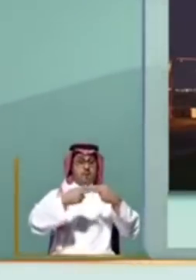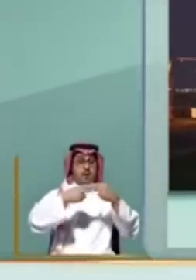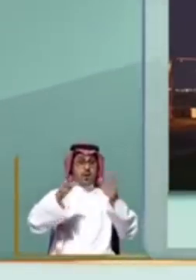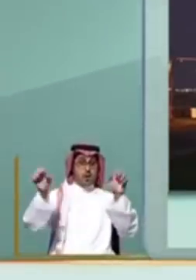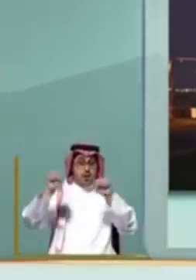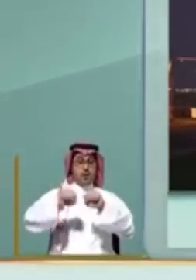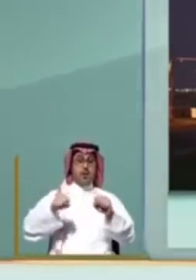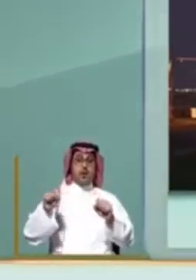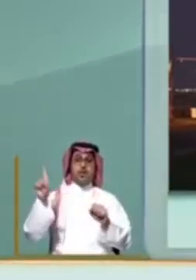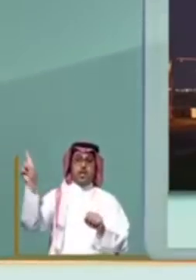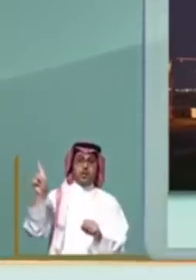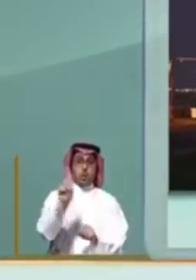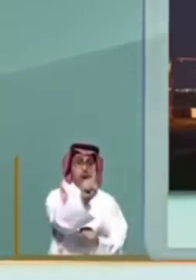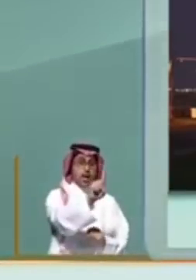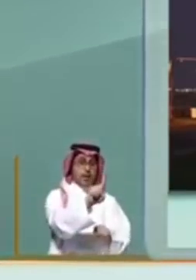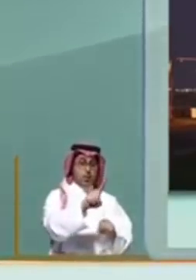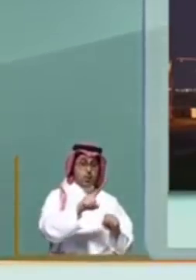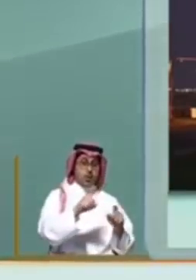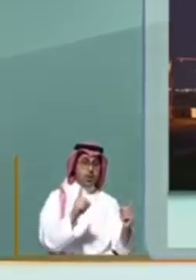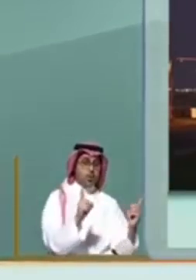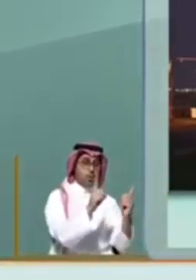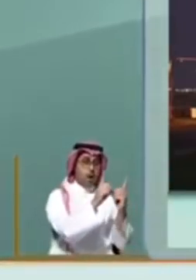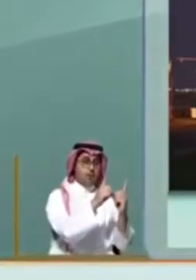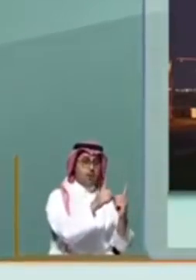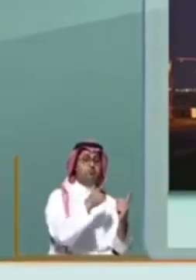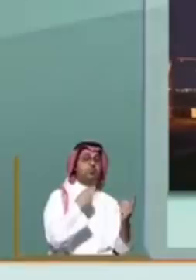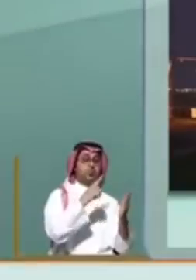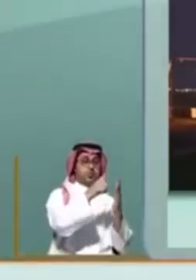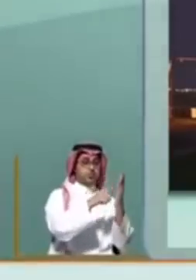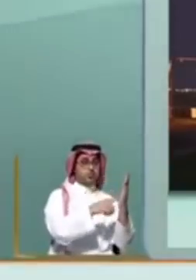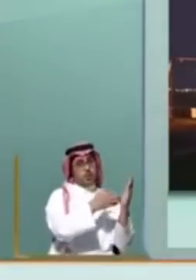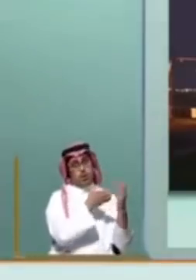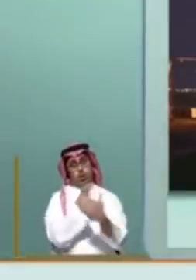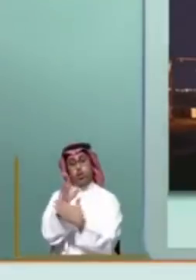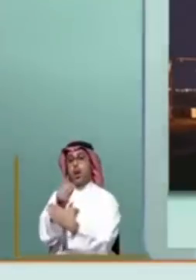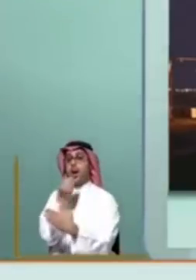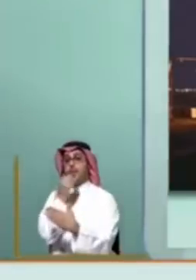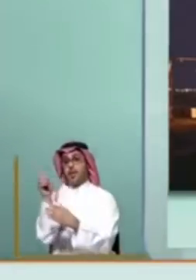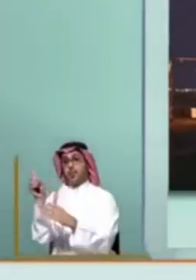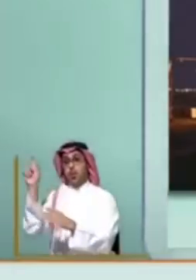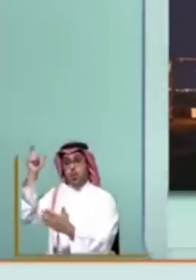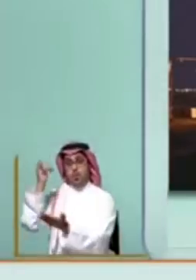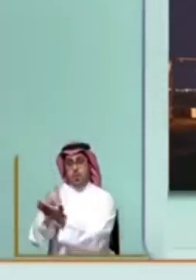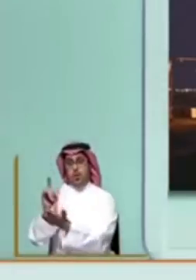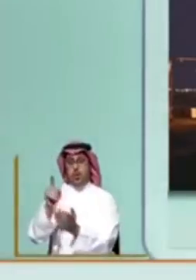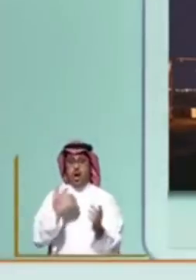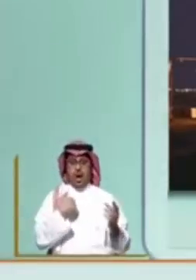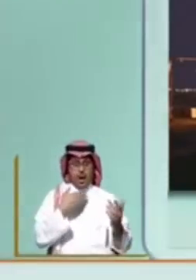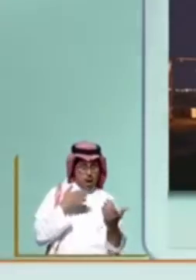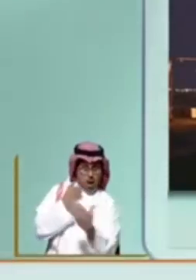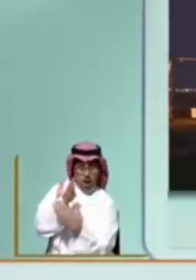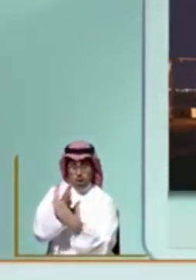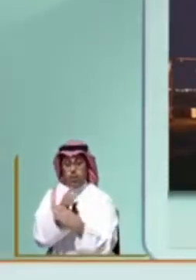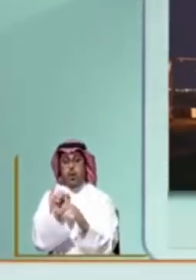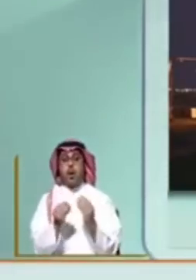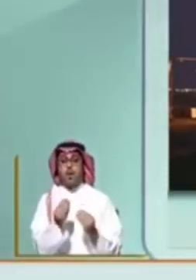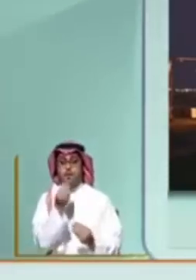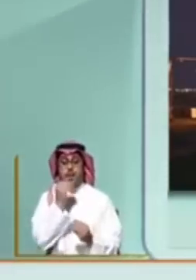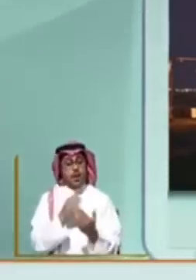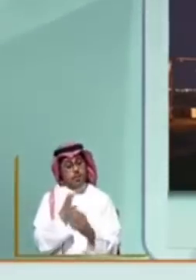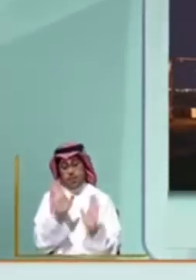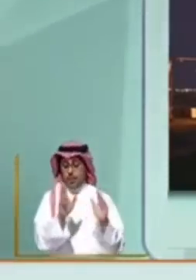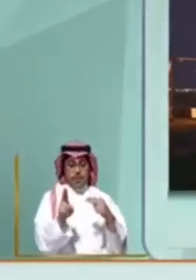تسليمها، كما تم تفعيل جميع الخدمات الإلكترونية وفتح جميع القنوات التواصل بين المواطن